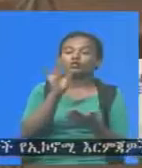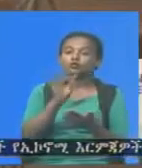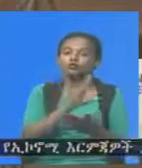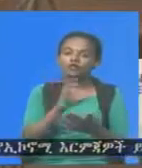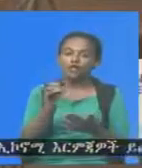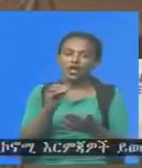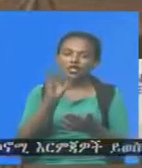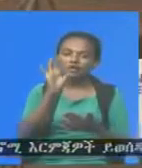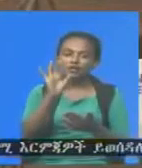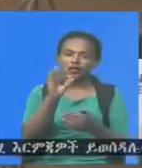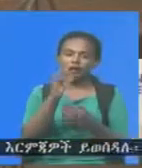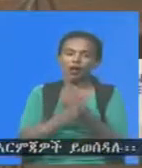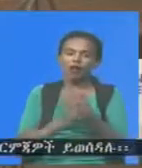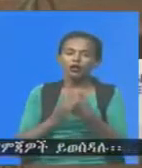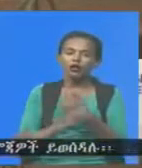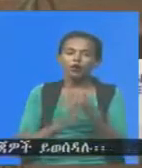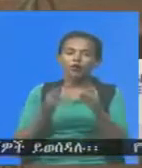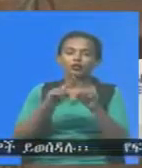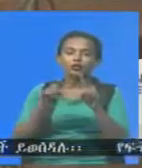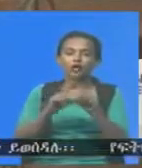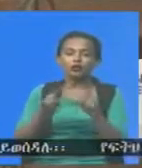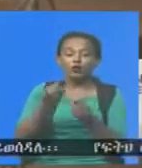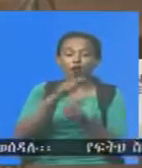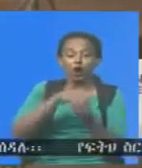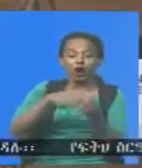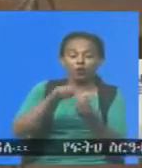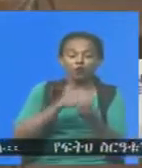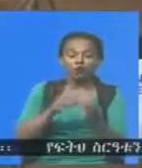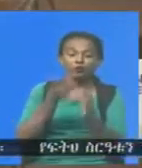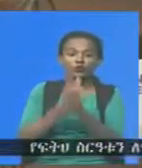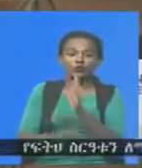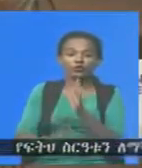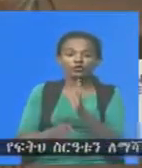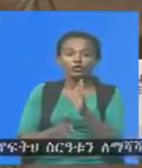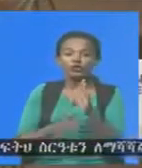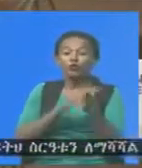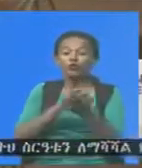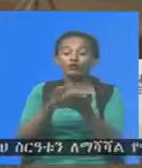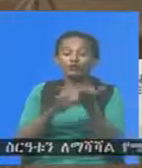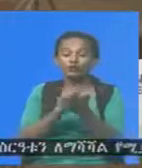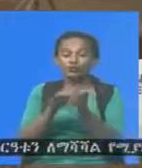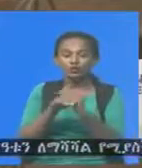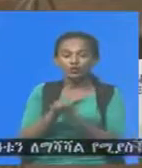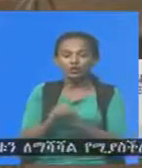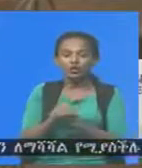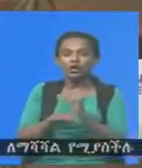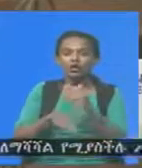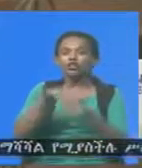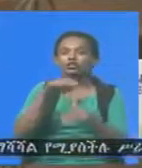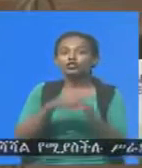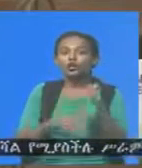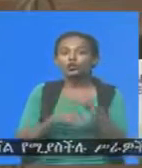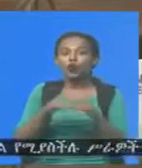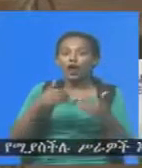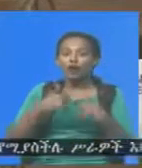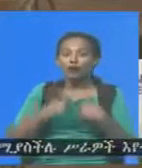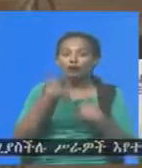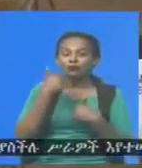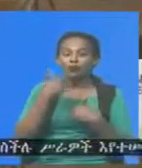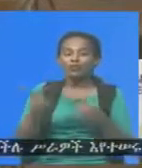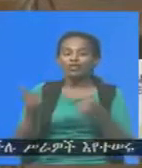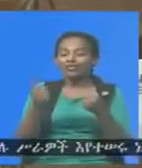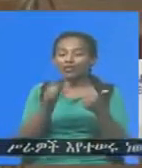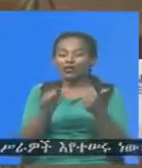9 በሀገሪቷ በተለያዩ አከባቢዎች በተከሰተው ሁከትና ብጥብጥ ውስጥ እጃቸው አለበት በሚል